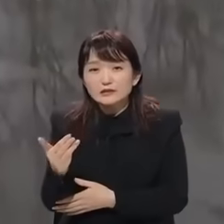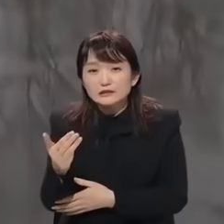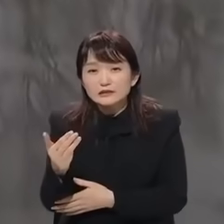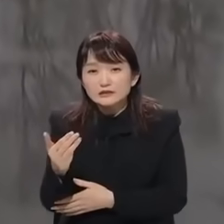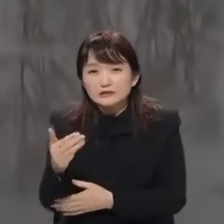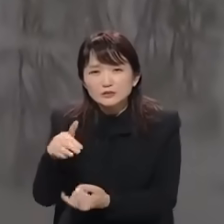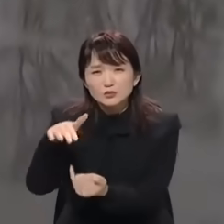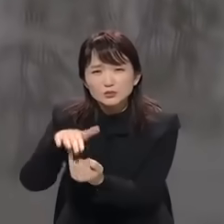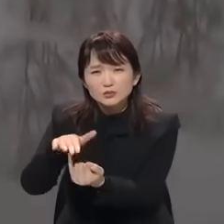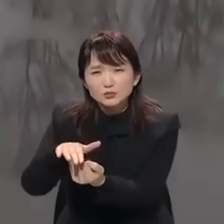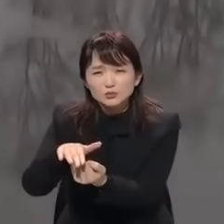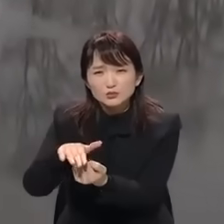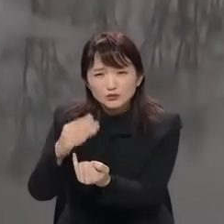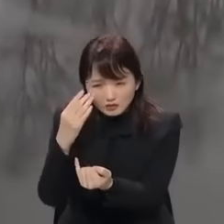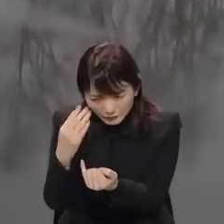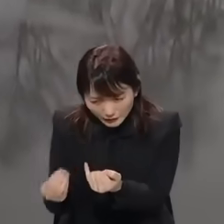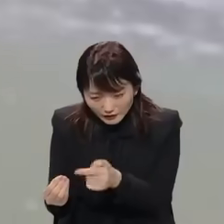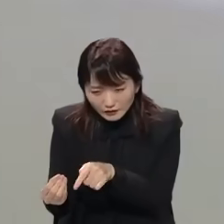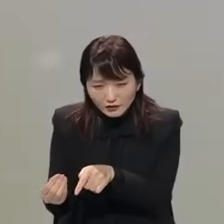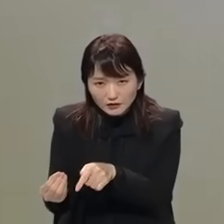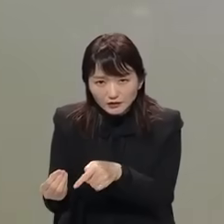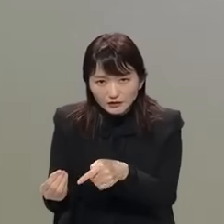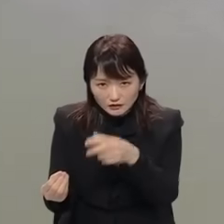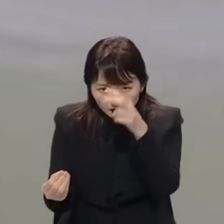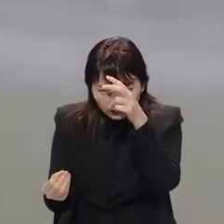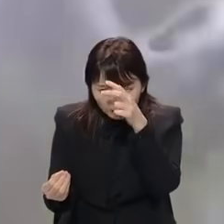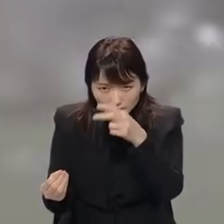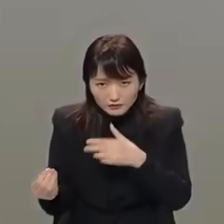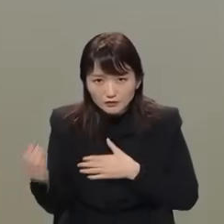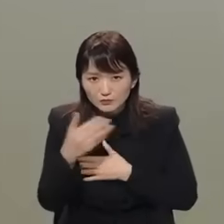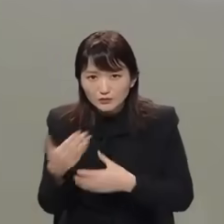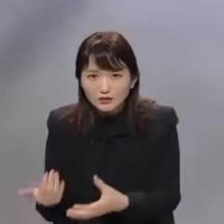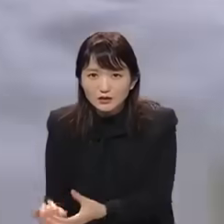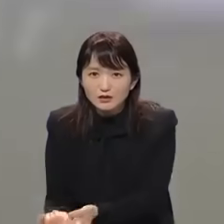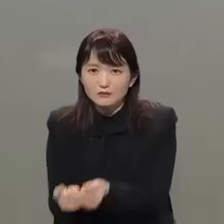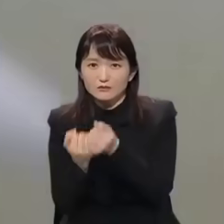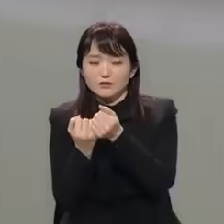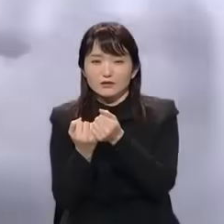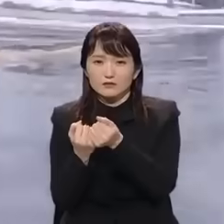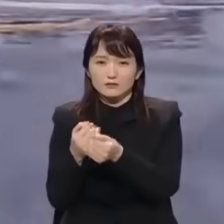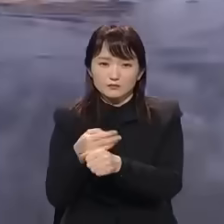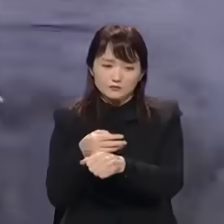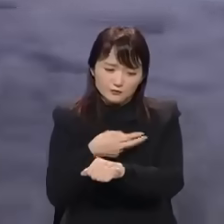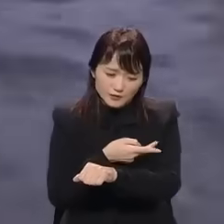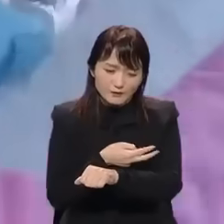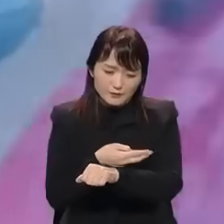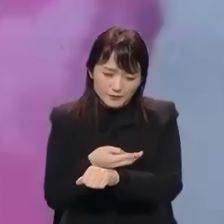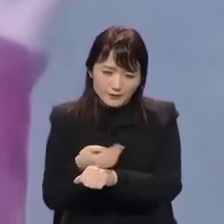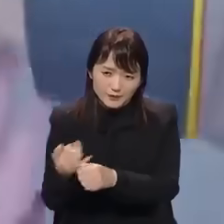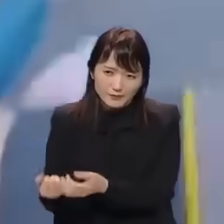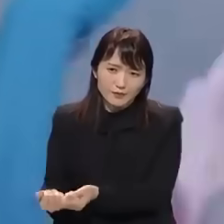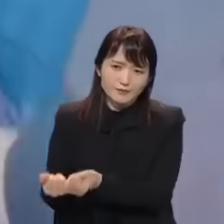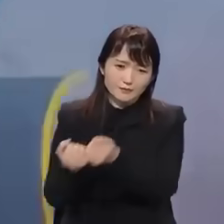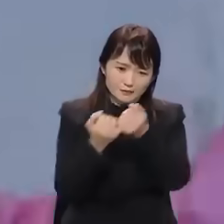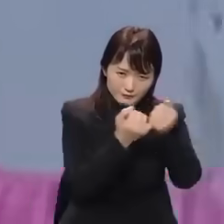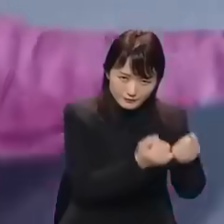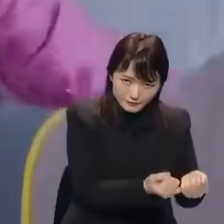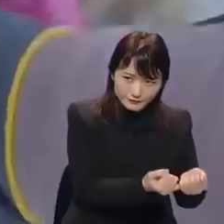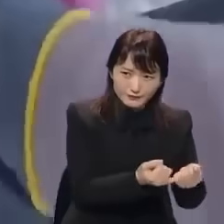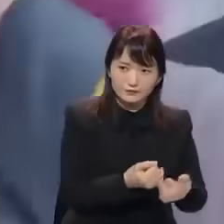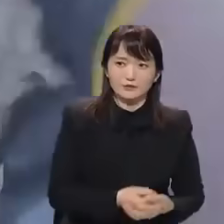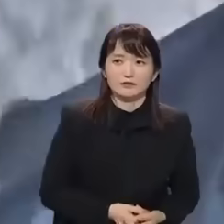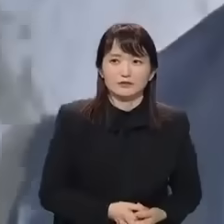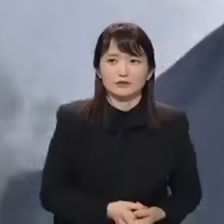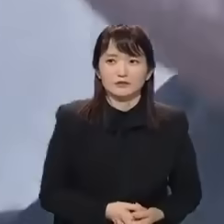되지 않은 어린 소녀였습니다. 이 경찰은 소녀의 몸을 낚아채서 헤엄을 쳤고요. 연못 밖으로 소녀를 꺼냈습니다. 이